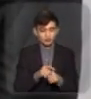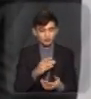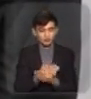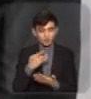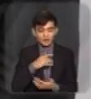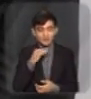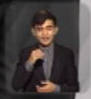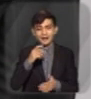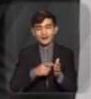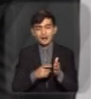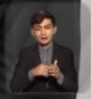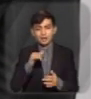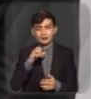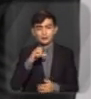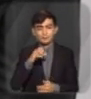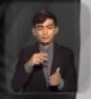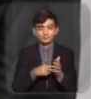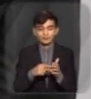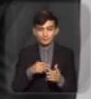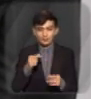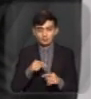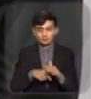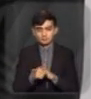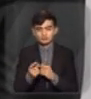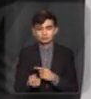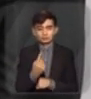Караганды СУ мы выявили вообще